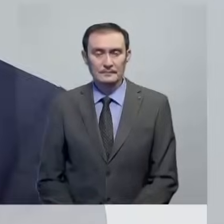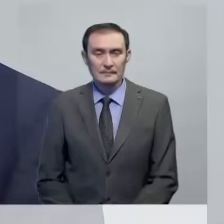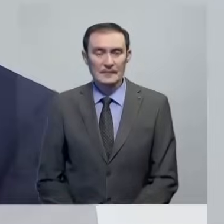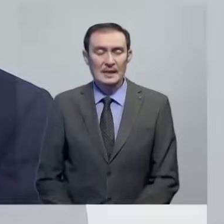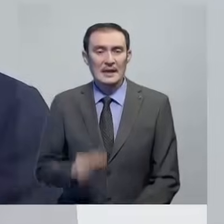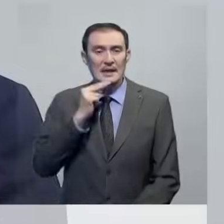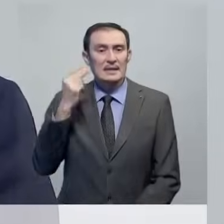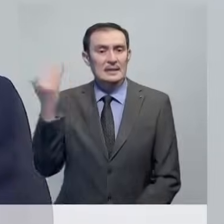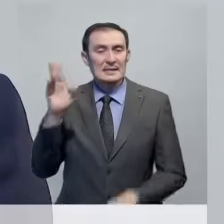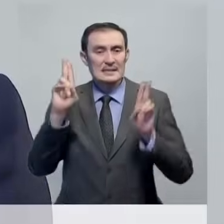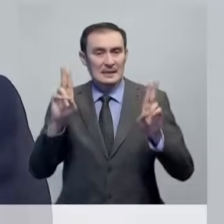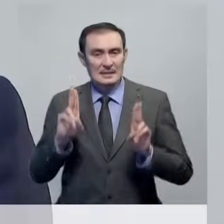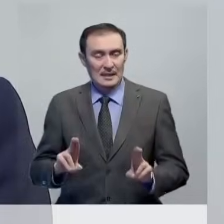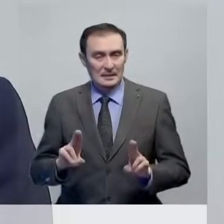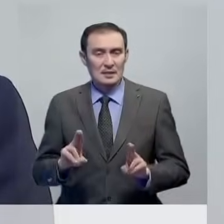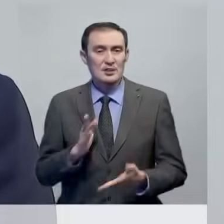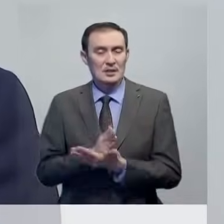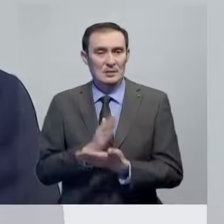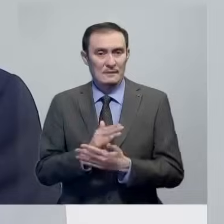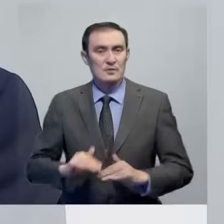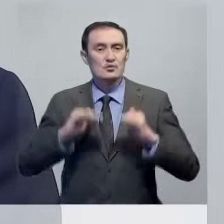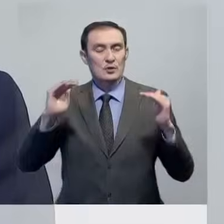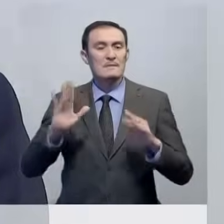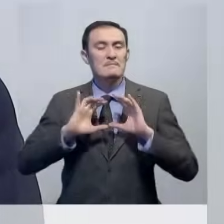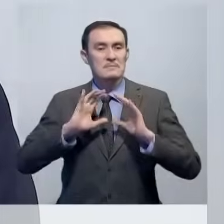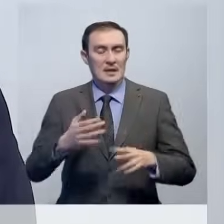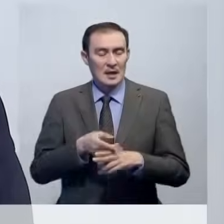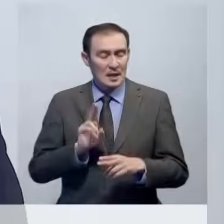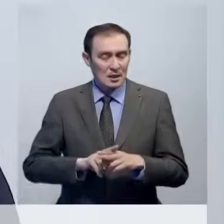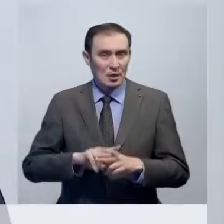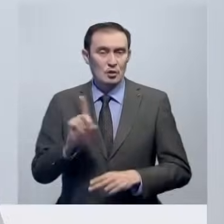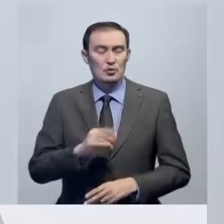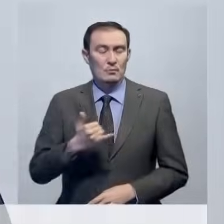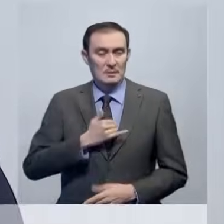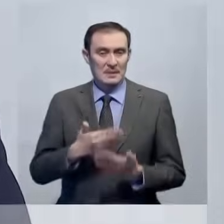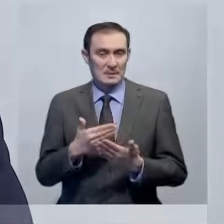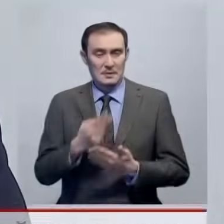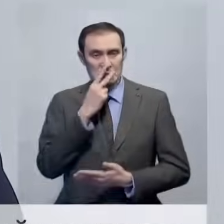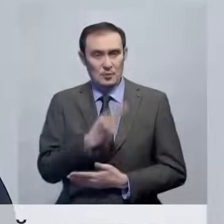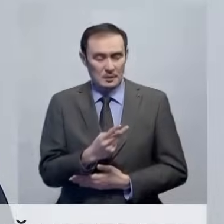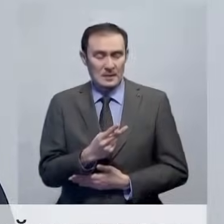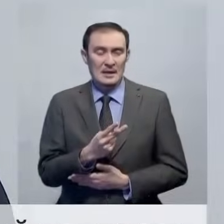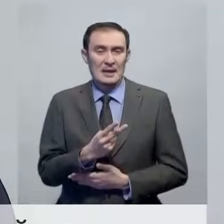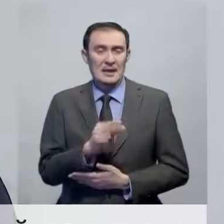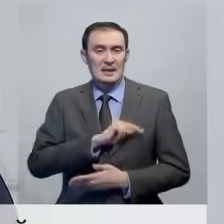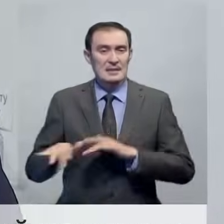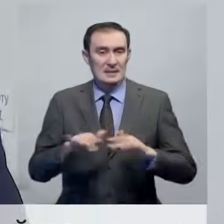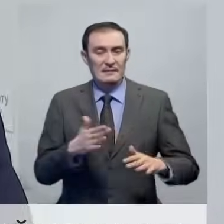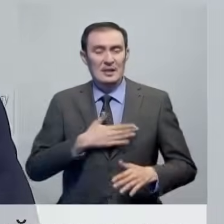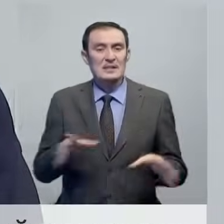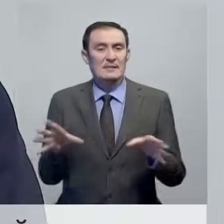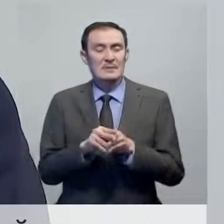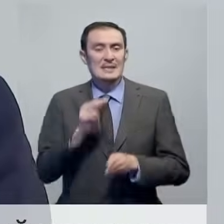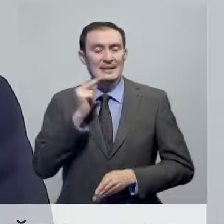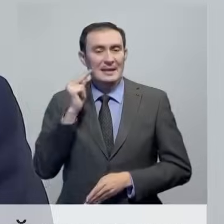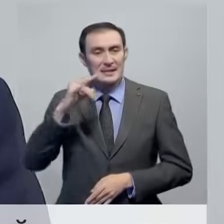Китайские стандарты ветеринарные считаются одними из самых высоких в мире. Это я к чему говорю? Потому что вот мы сейчас смотрим деятельность нашей первой совместной